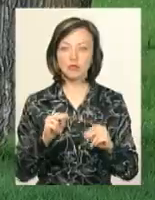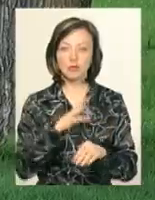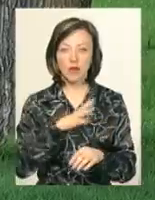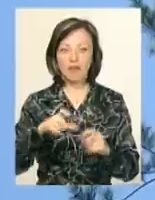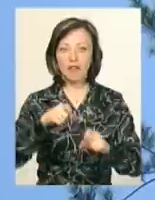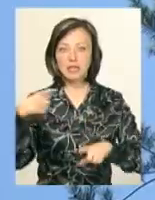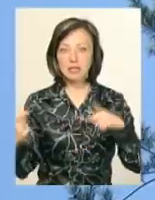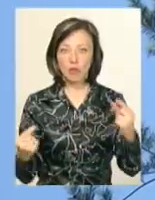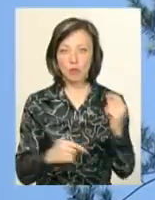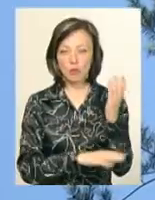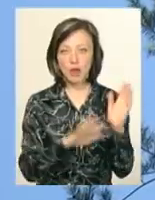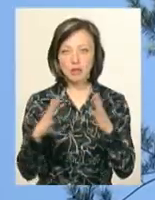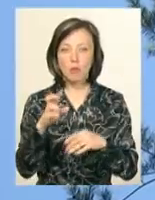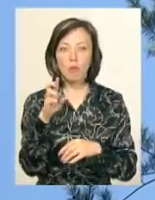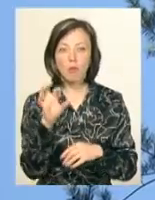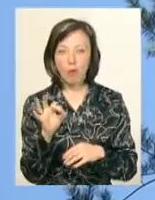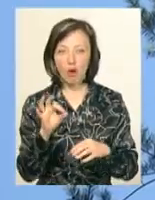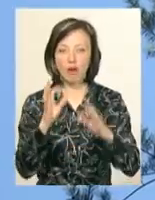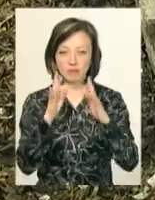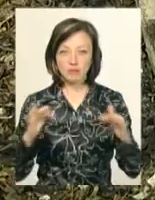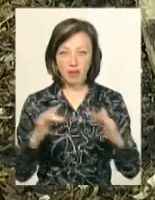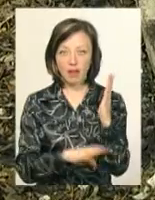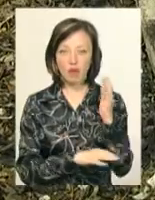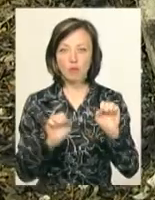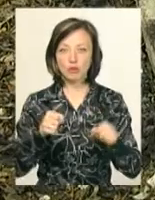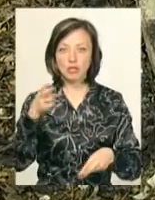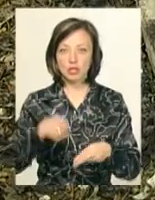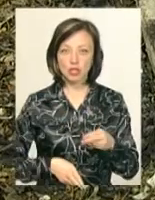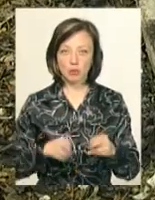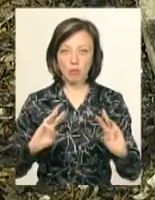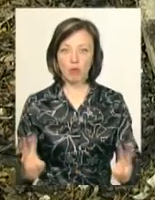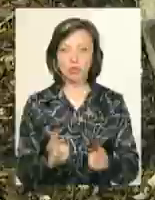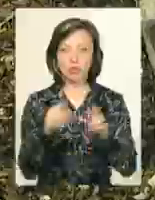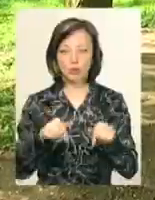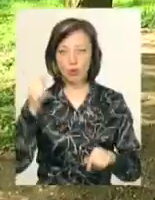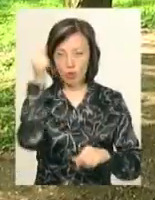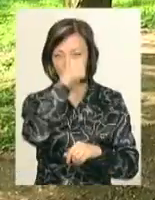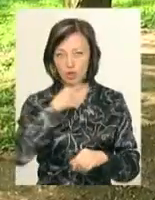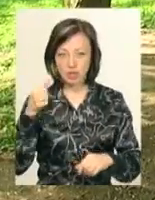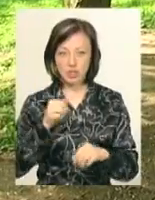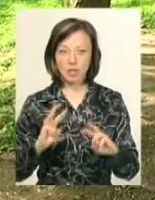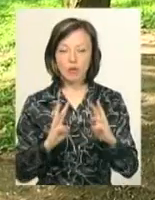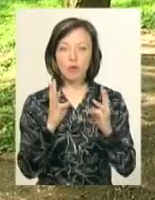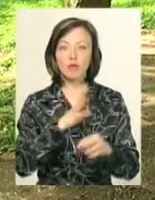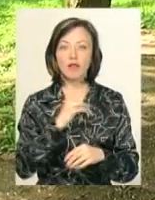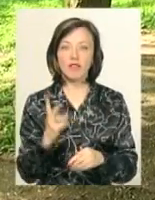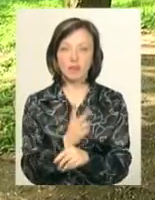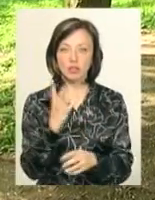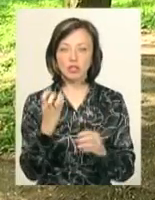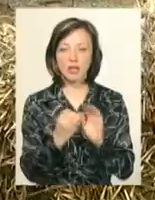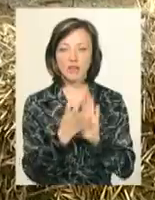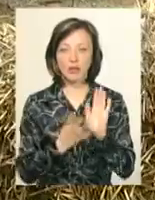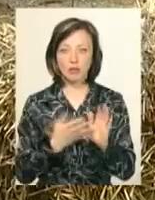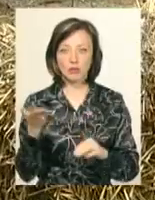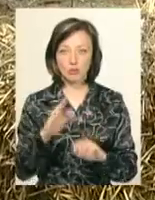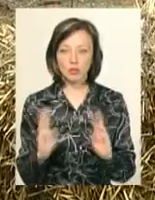листяному лісі, бо пікніки під хвойними деревами можуть закінчитися пожежею. Цьогоріч на Хмельниччині ліси горіли двічі, ще 19